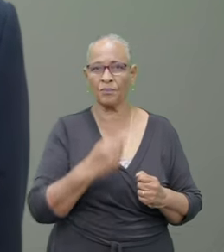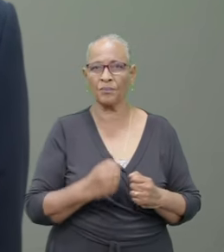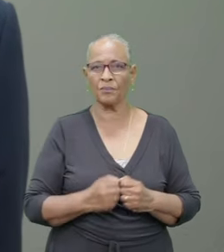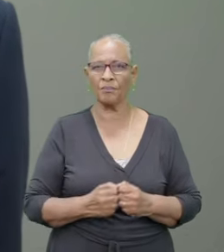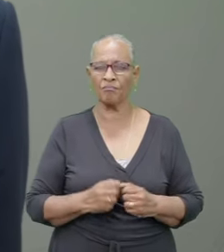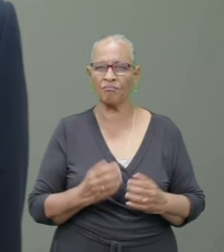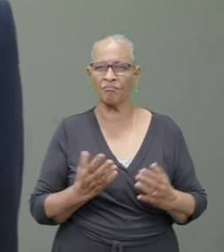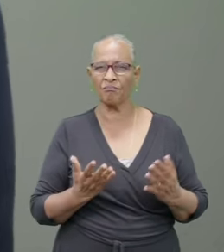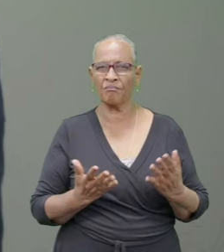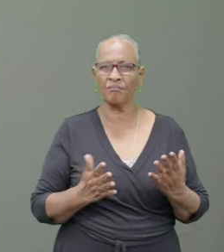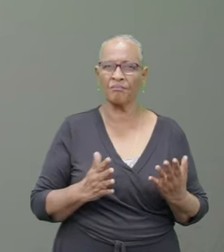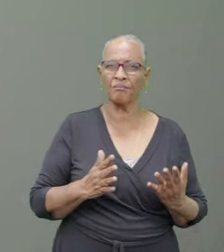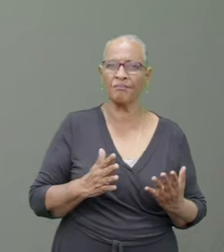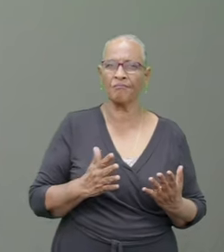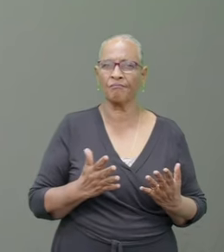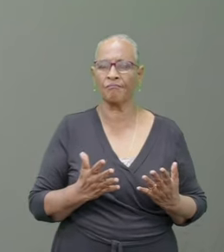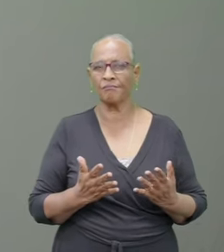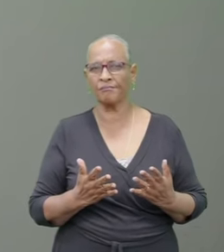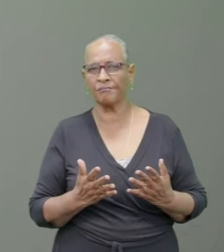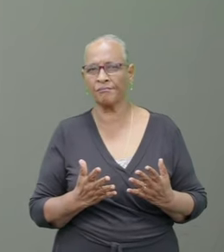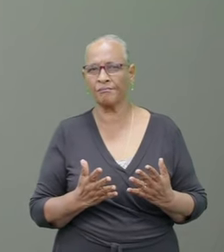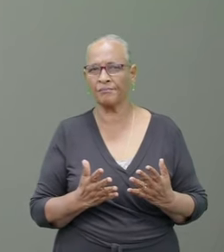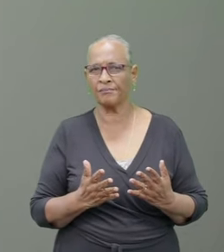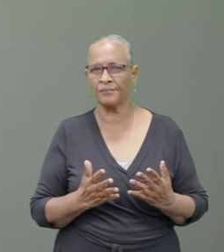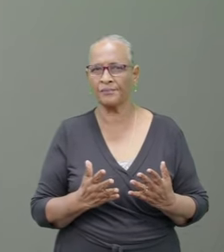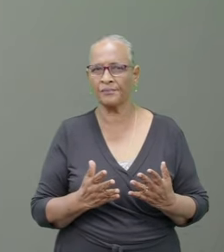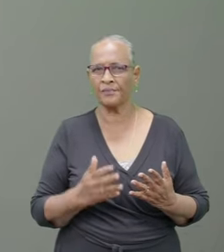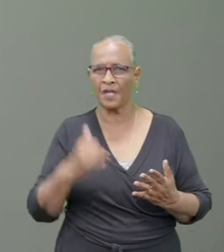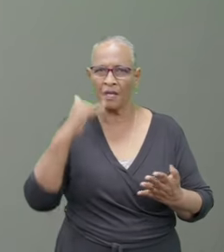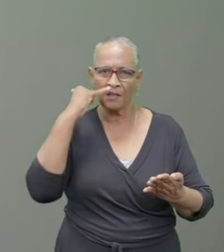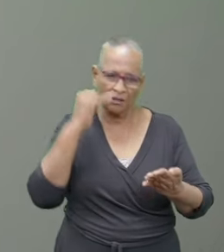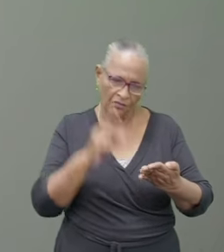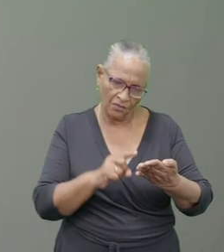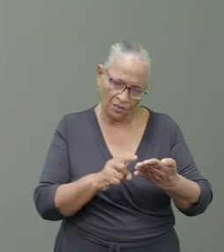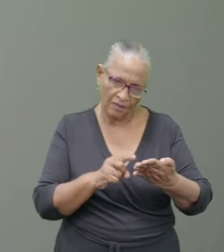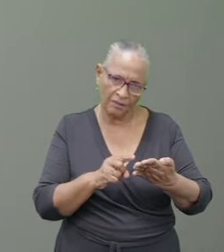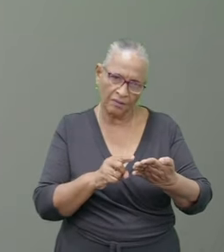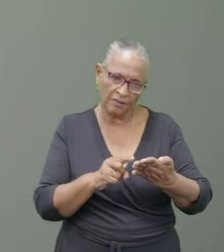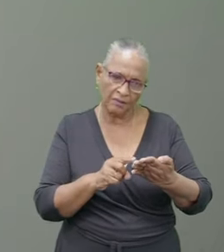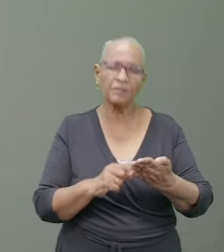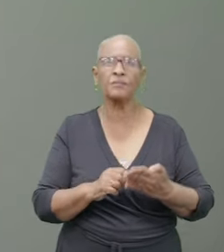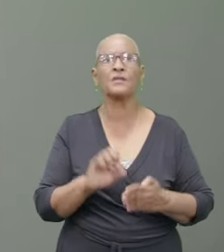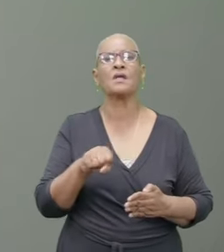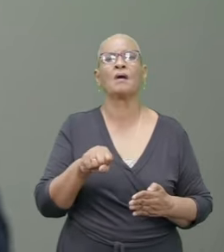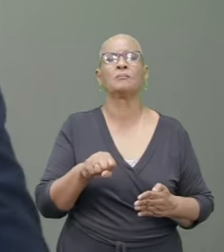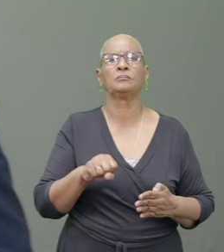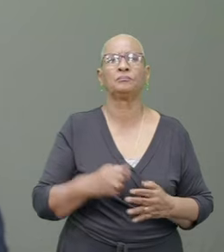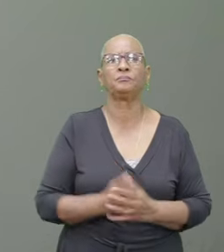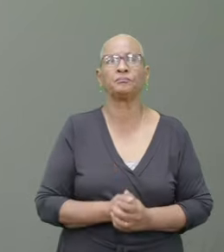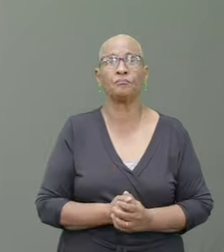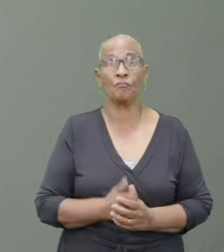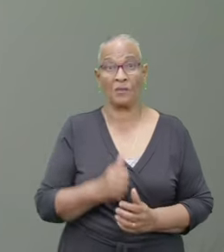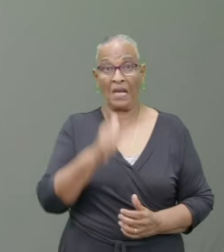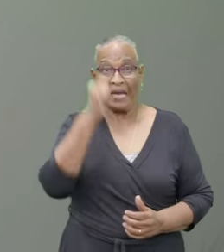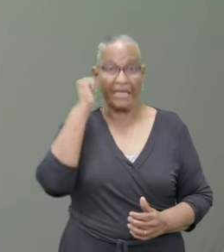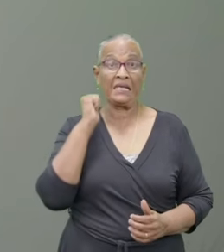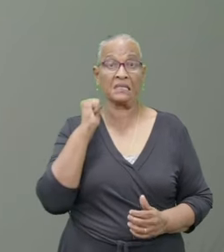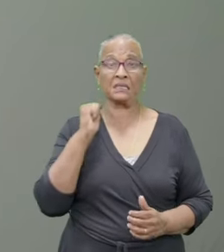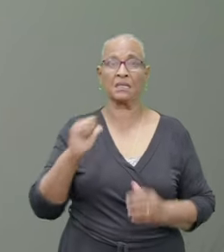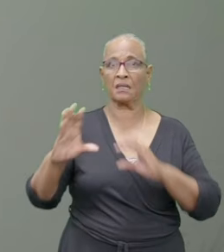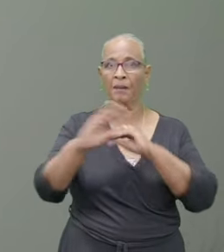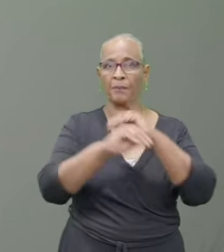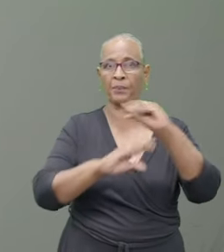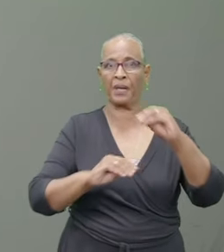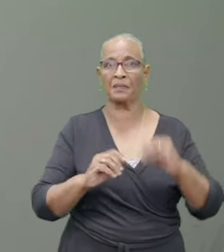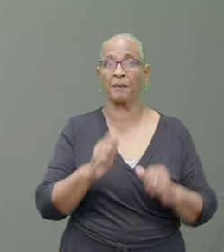Even niet vinden, maar ik kan het vanuit mijn telefoon ook bekijken. Ja, en we zijn uitgekomen gisteren met een